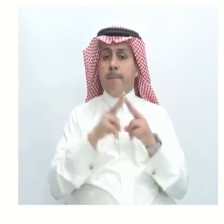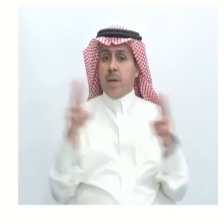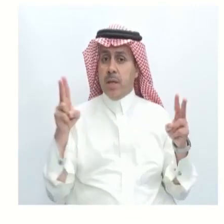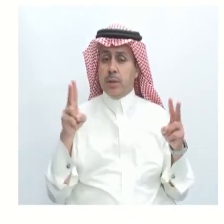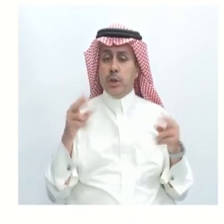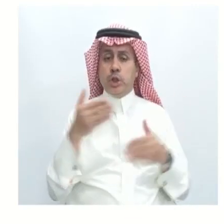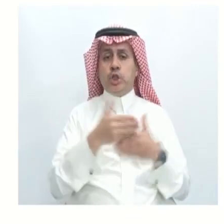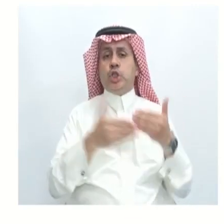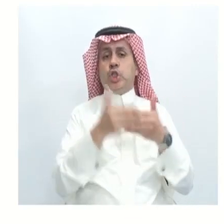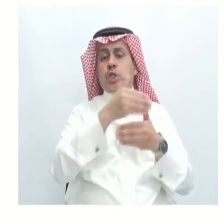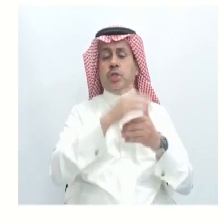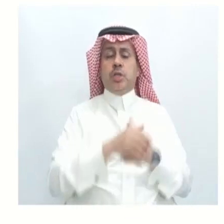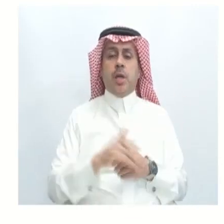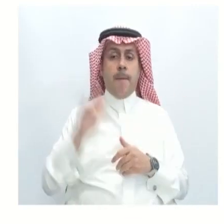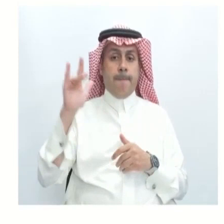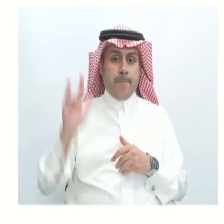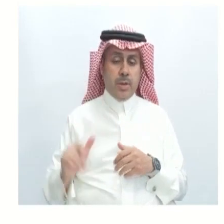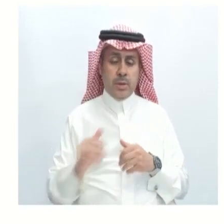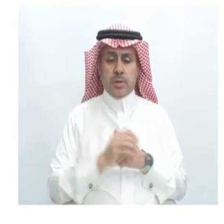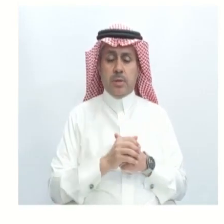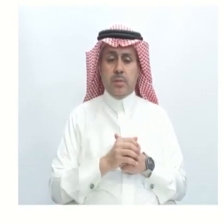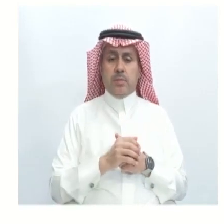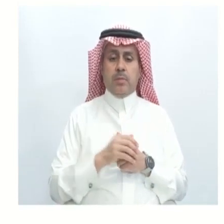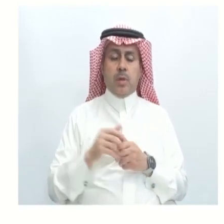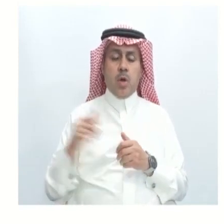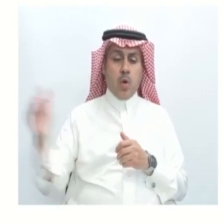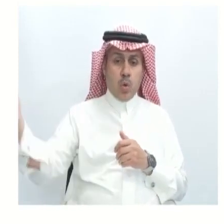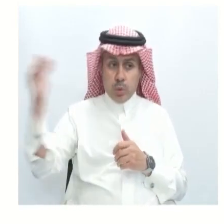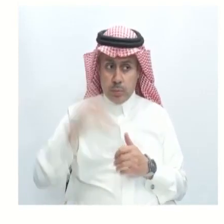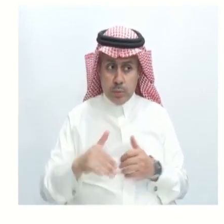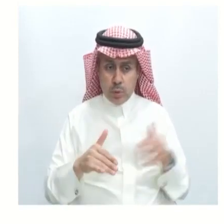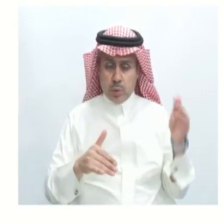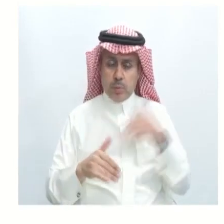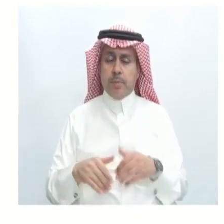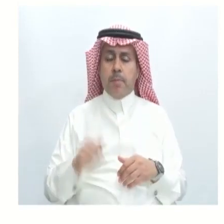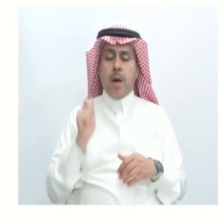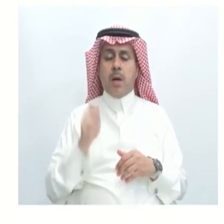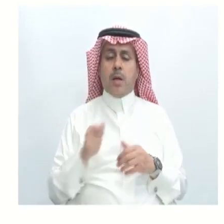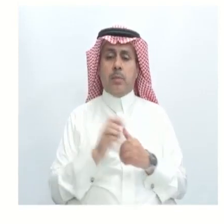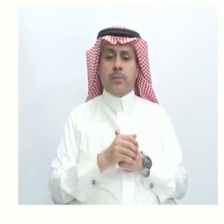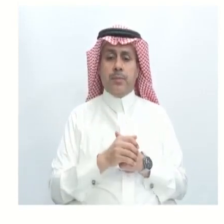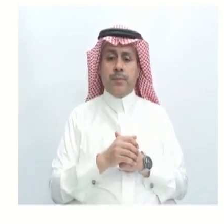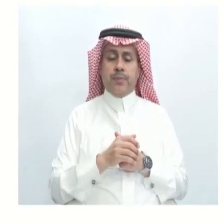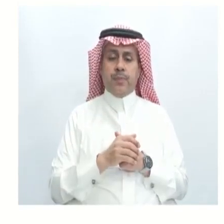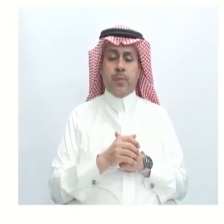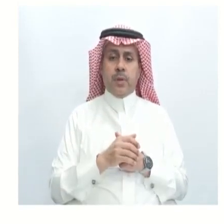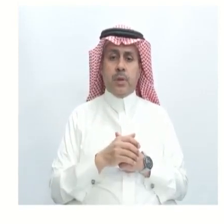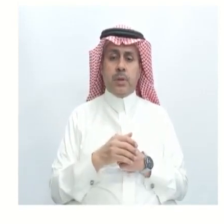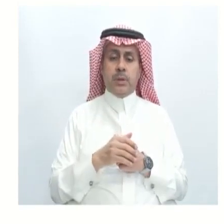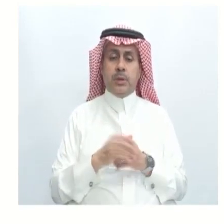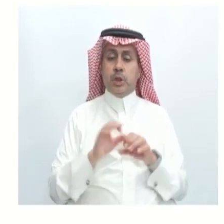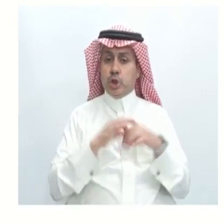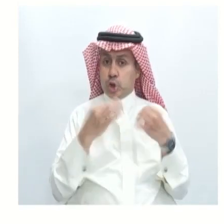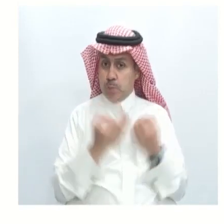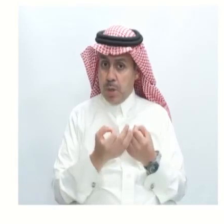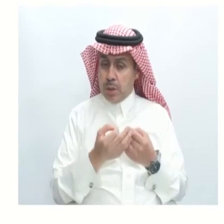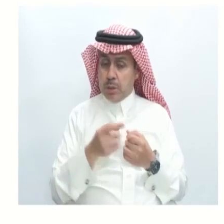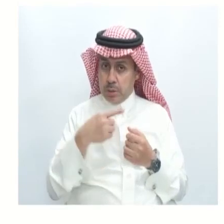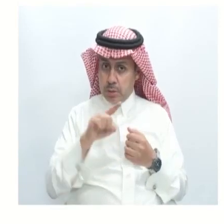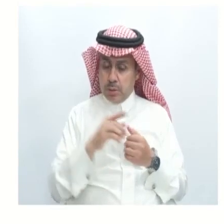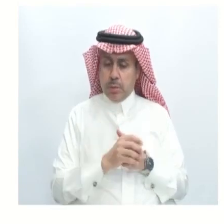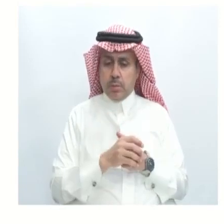المجلس احكام الحضور الاجتماعات بيان متى يعد الاجتماع صحيحا ومتى يكون القرار